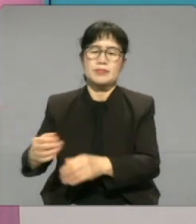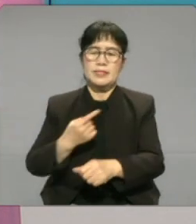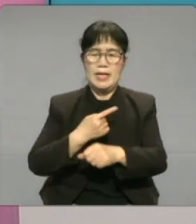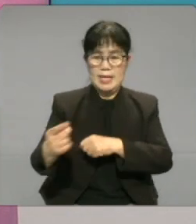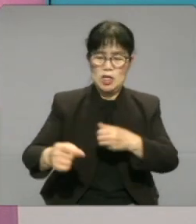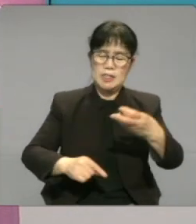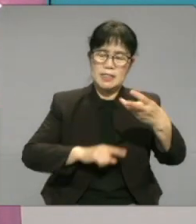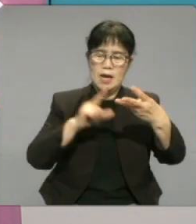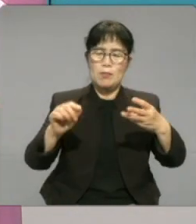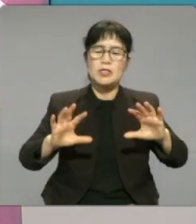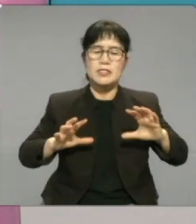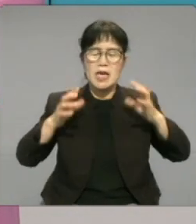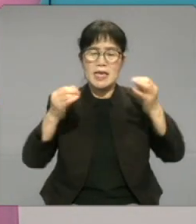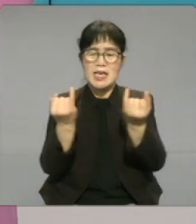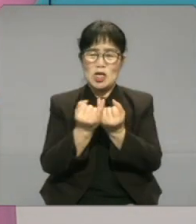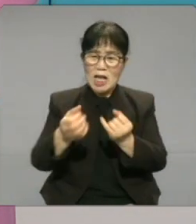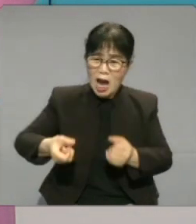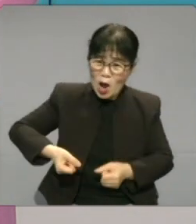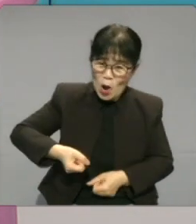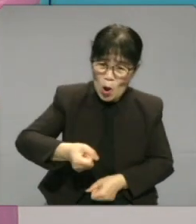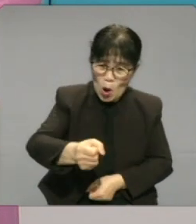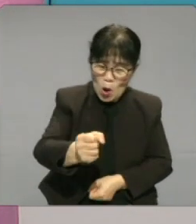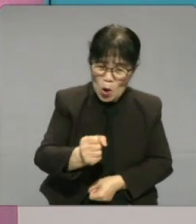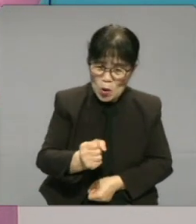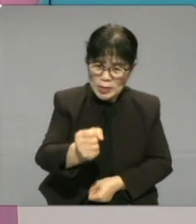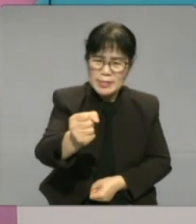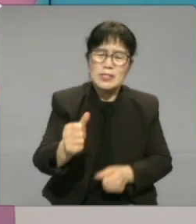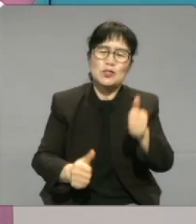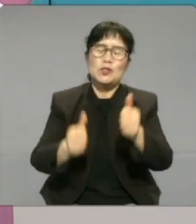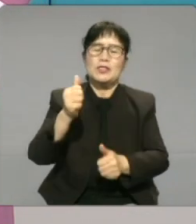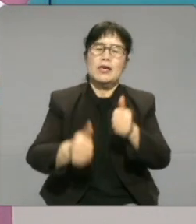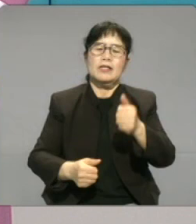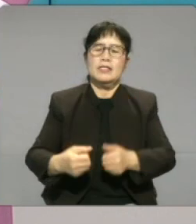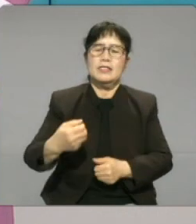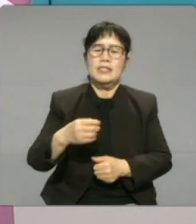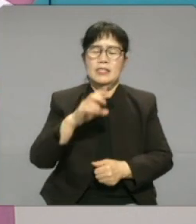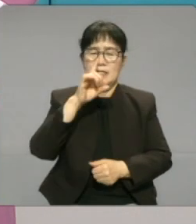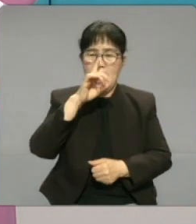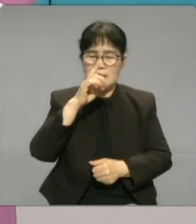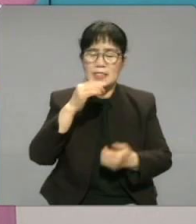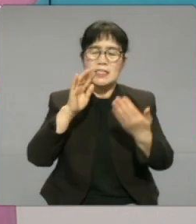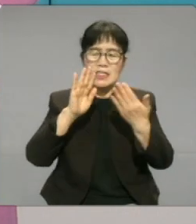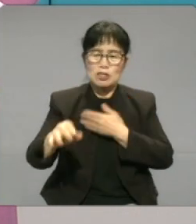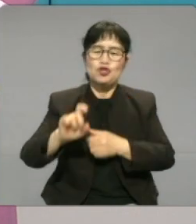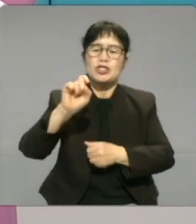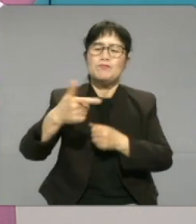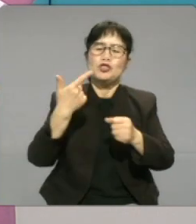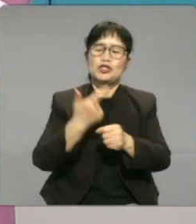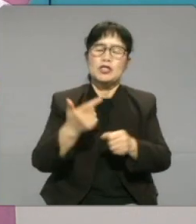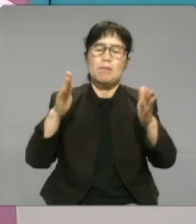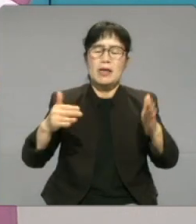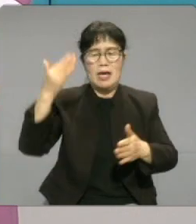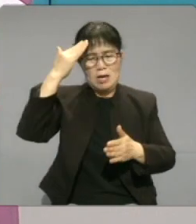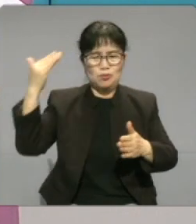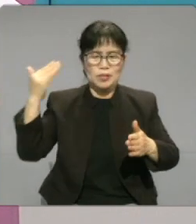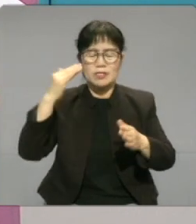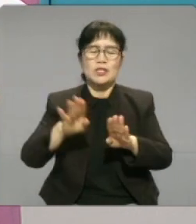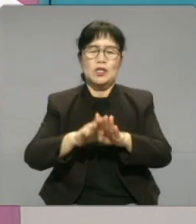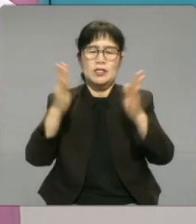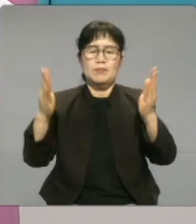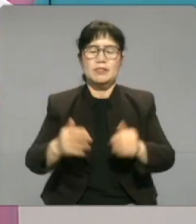내년 3월 세계 여자 컬링 선수권 대회가 2009년 강릉 대회 이후 16년 만에 국내에서